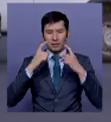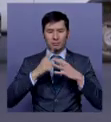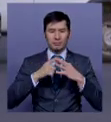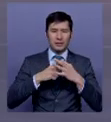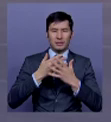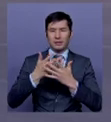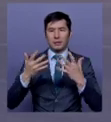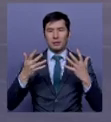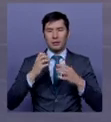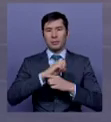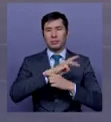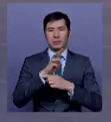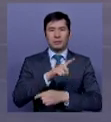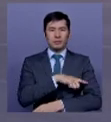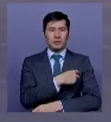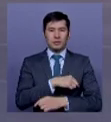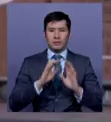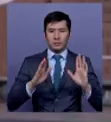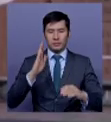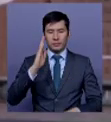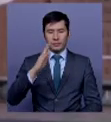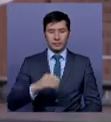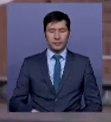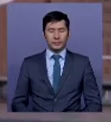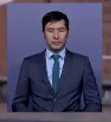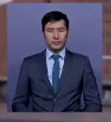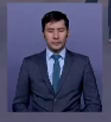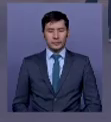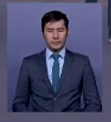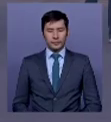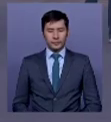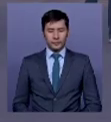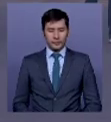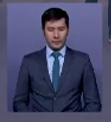ауруханаларға беріледі. Асылбек Тойбек, Ботагөз Қайырбекова, Алматы телеарнасы, Нұрсұлтан қаласынан.